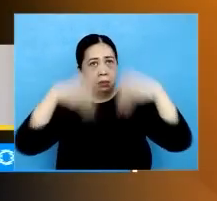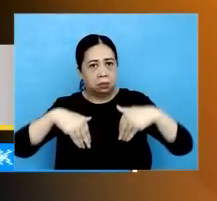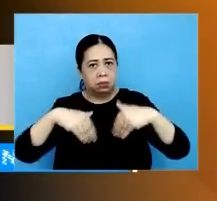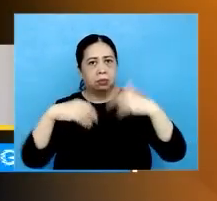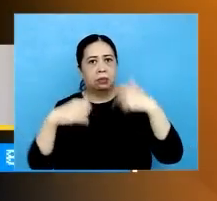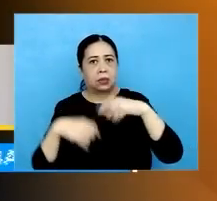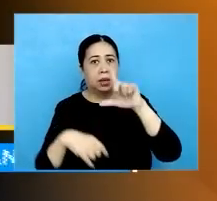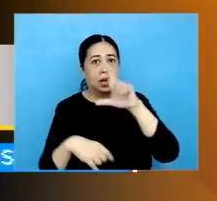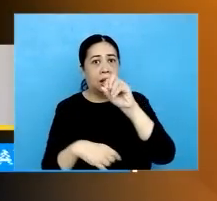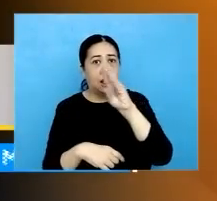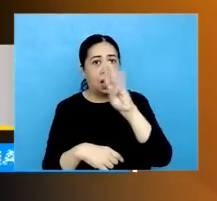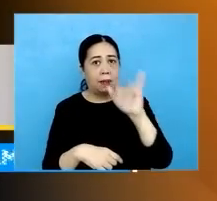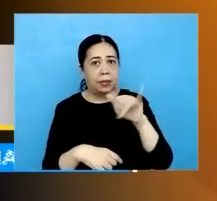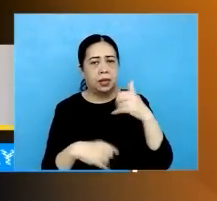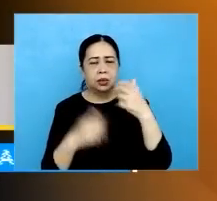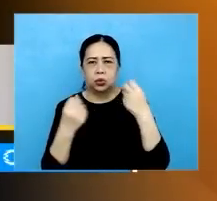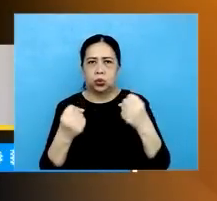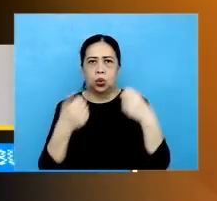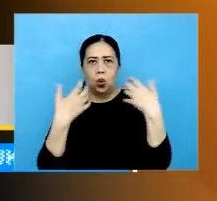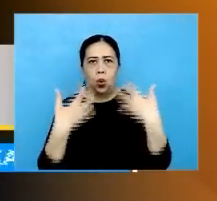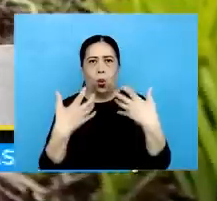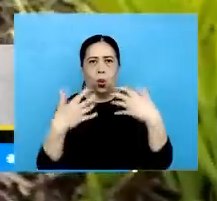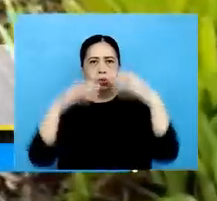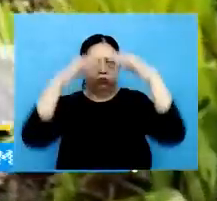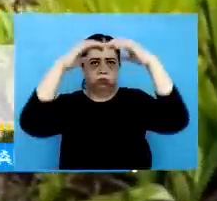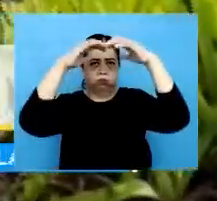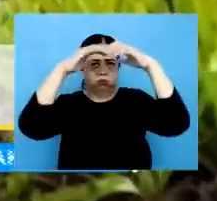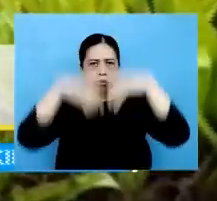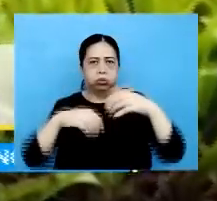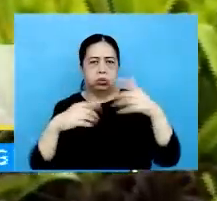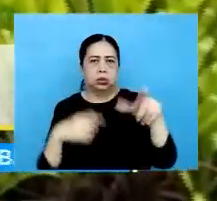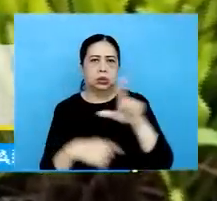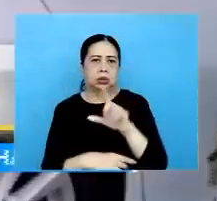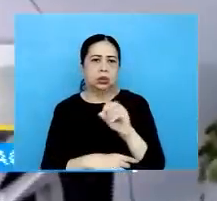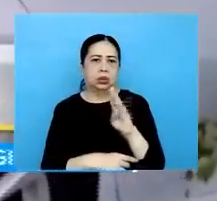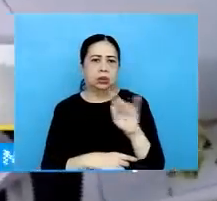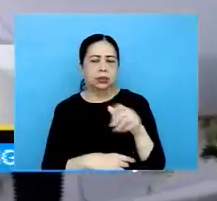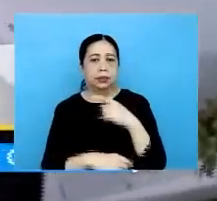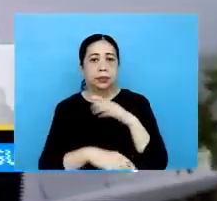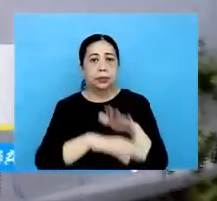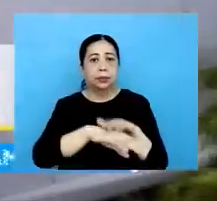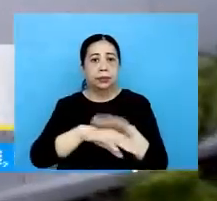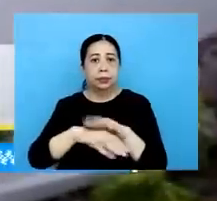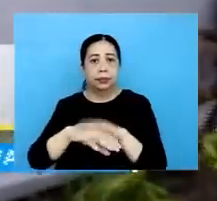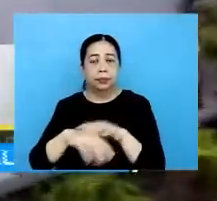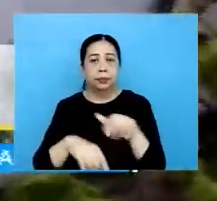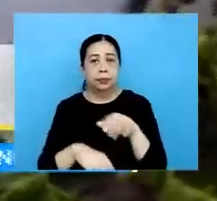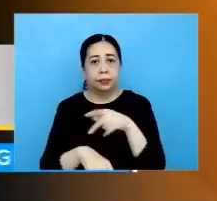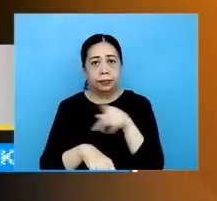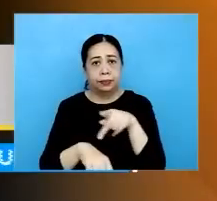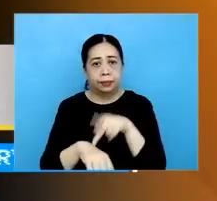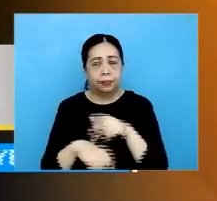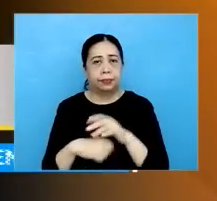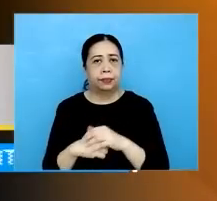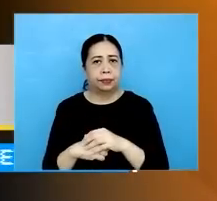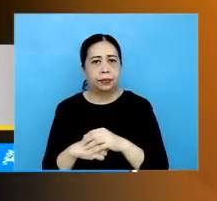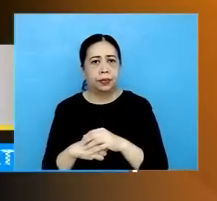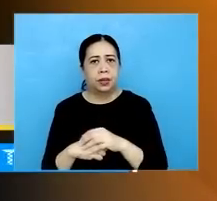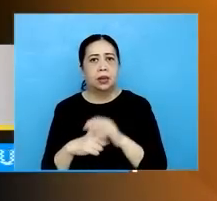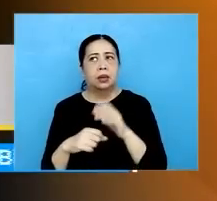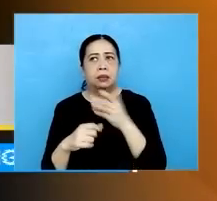lobby kasi sa sobrang lakas siguro ng ulan. Babala ni June sa mga kababayan sa Pilipinas. Be